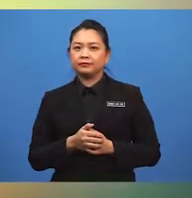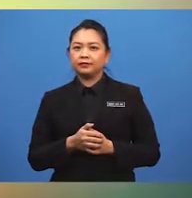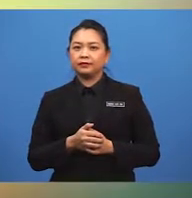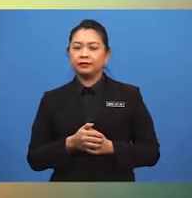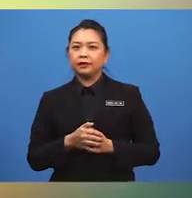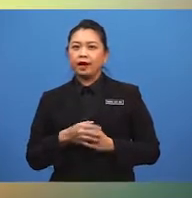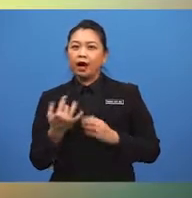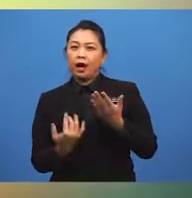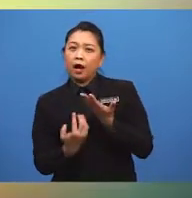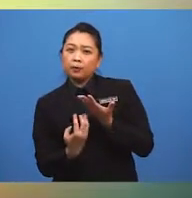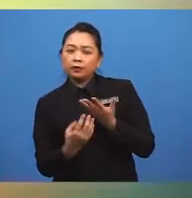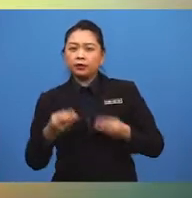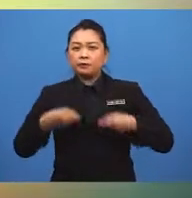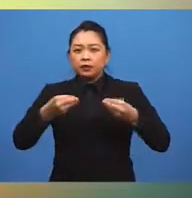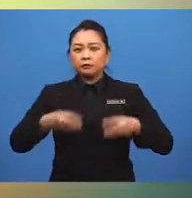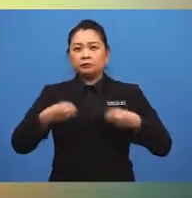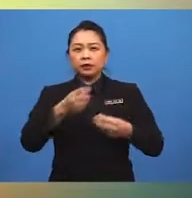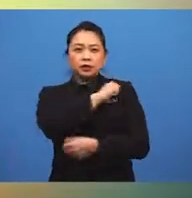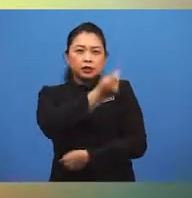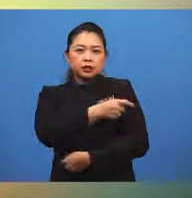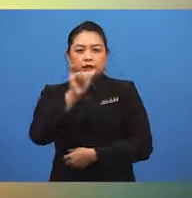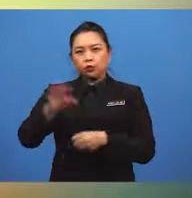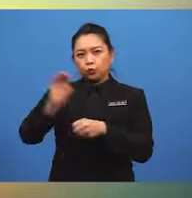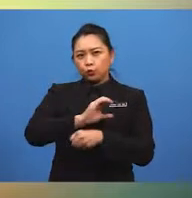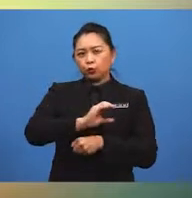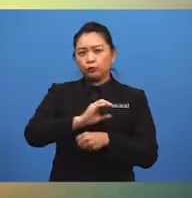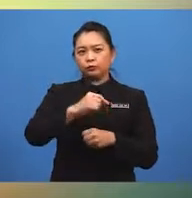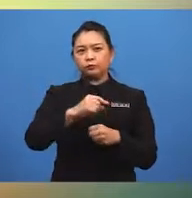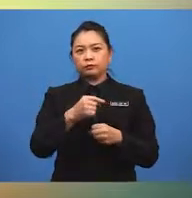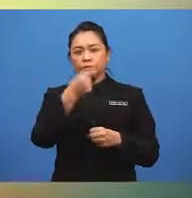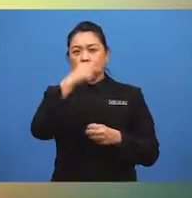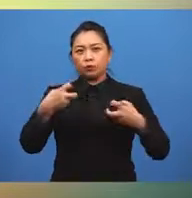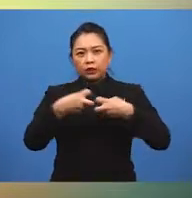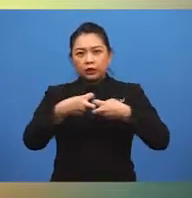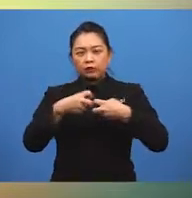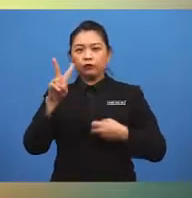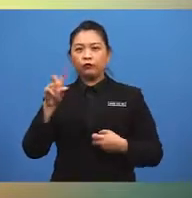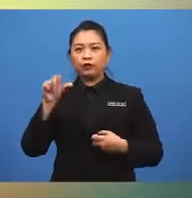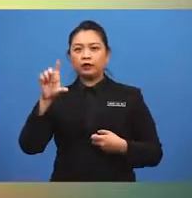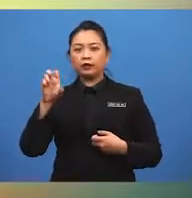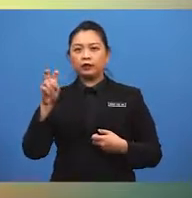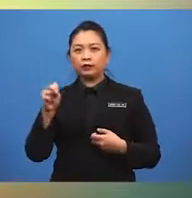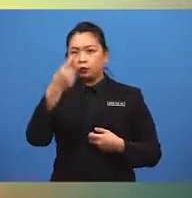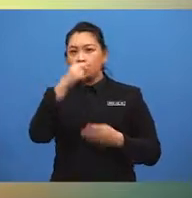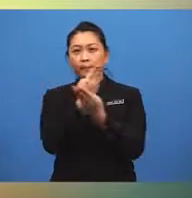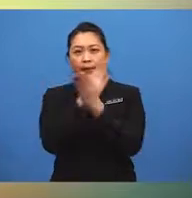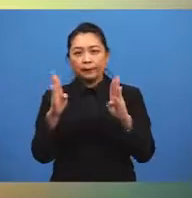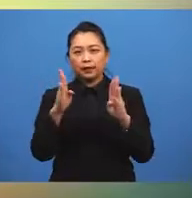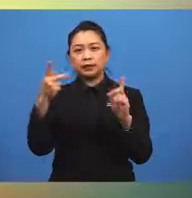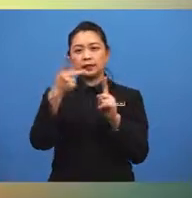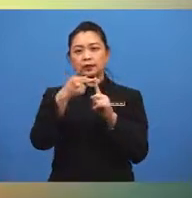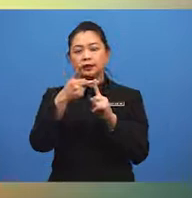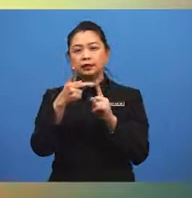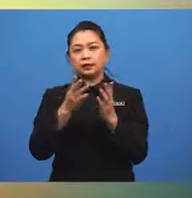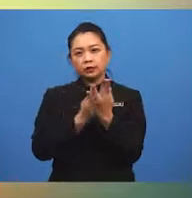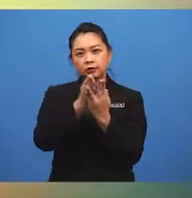yang dibekalkan memberi tenaga yang mencukupi kepada elektron valen untuk terbebas ke jalur